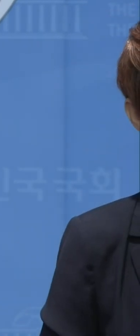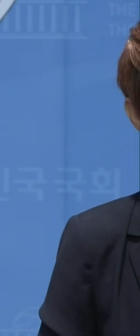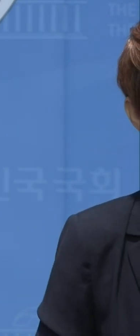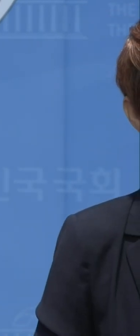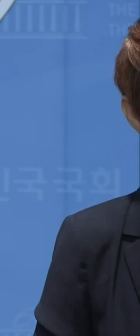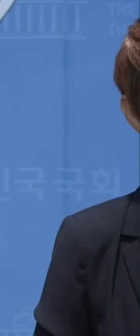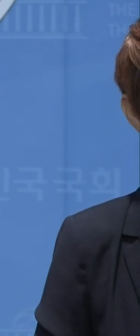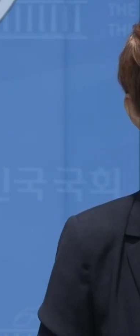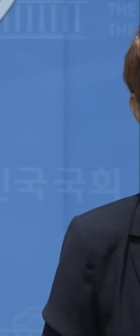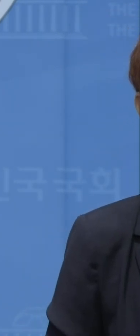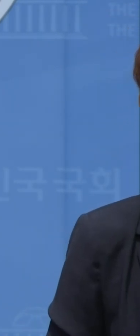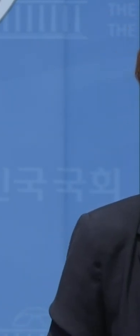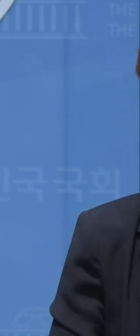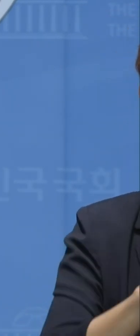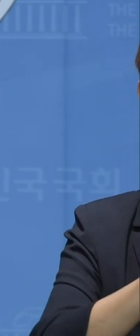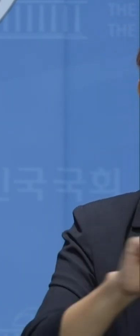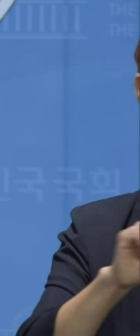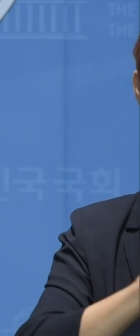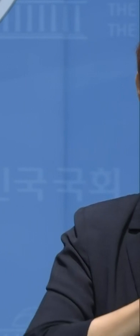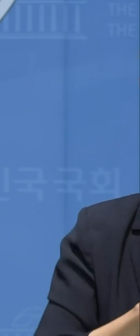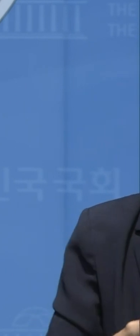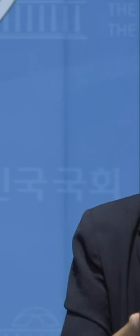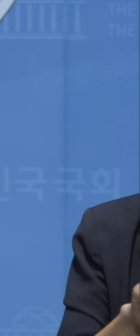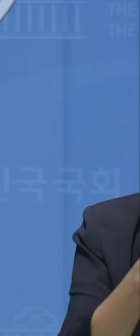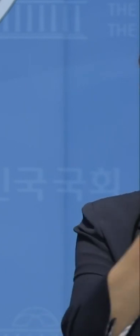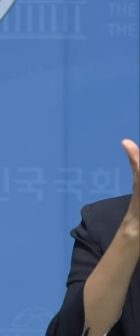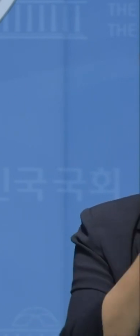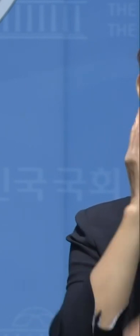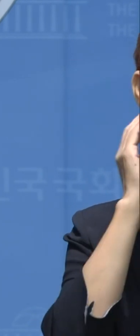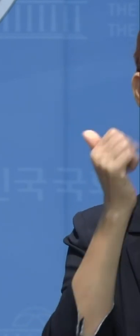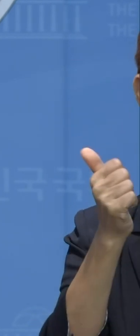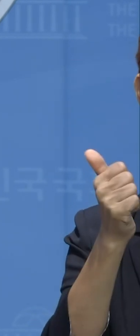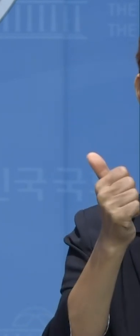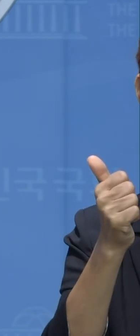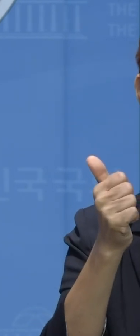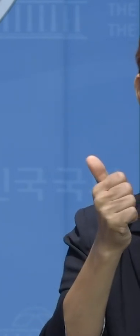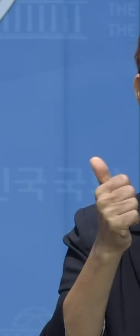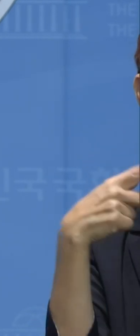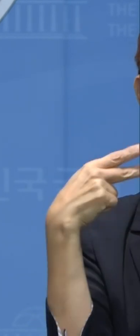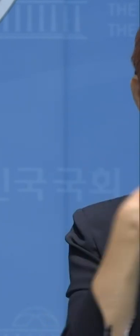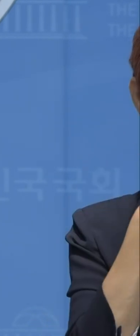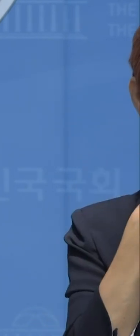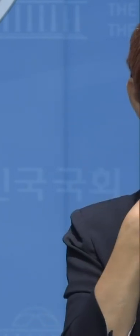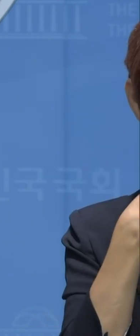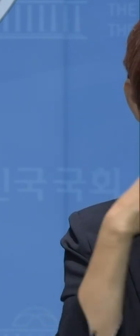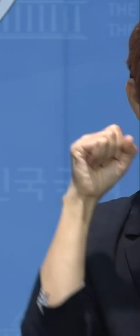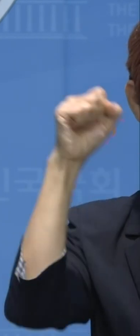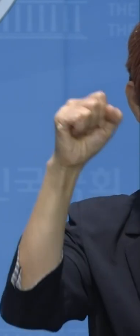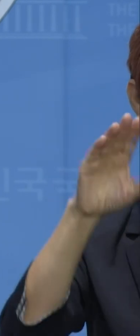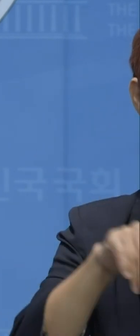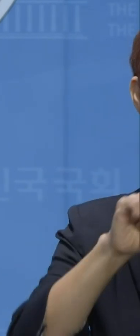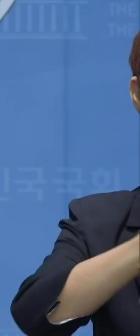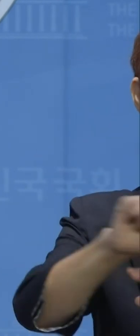쓰셨습니다 지방 의원이라는 표현은 김대중 전 대통령께서 목숨건 단식투쟁 끝에 쟁취해낸 지방